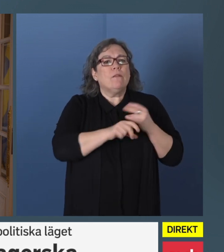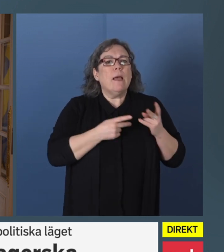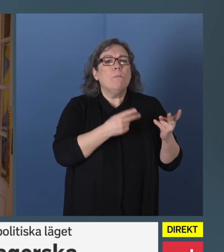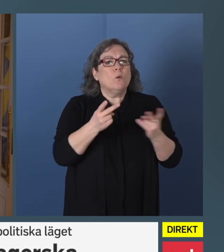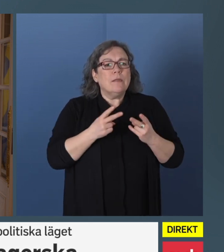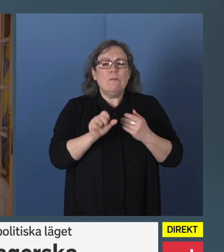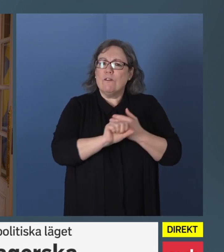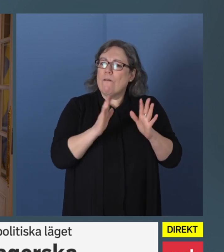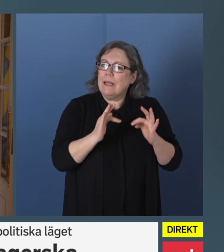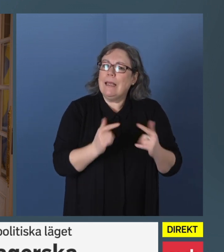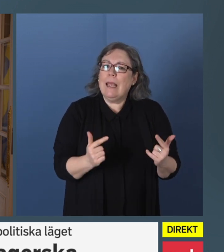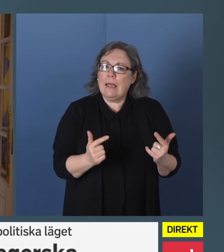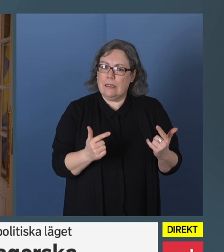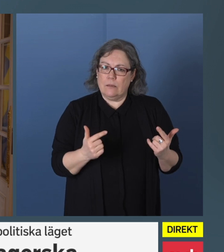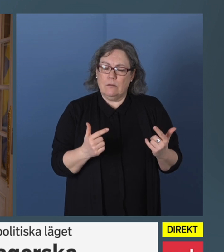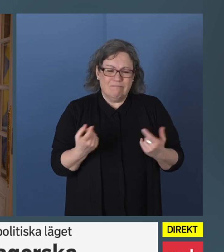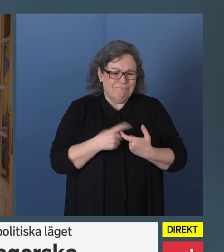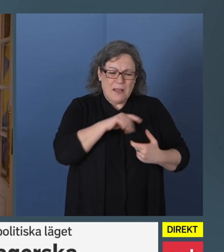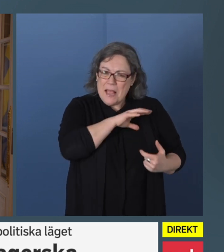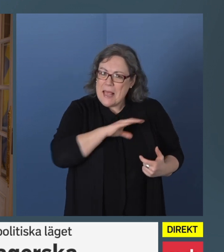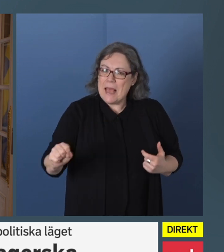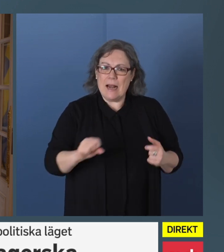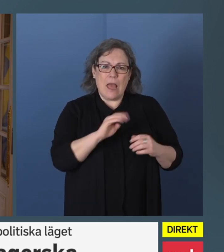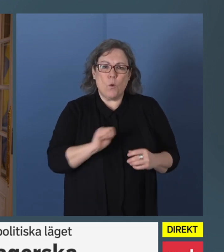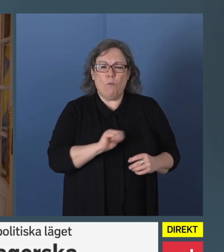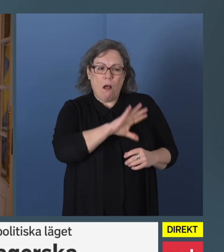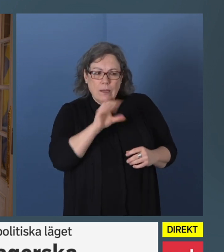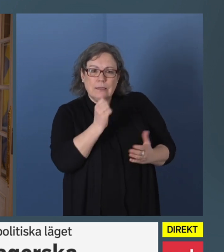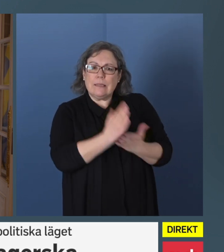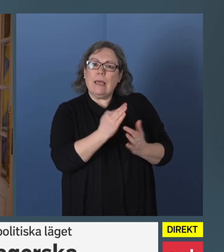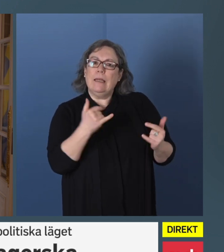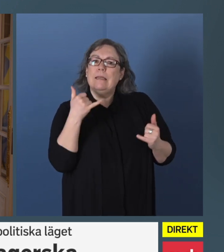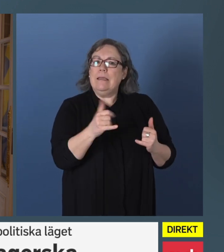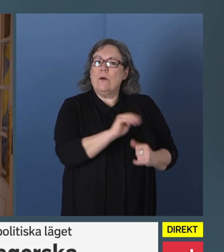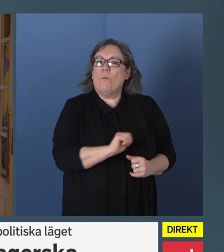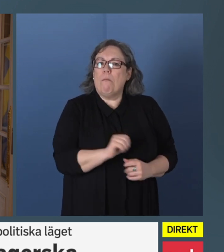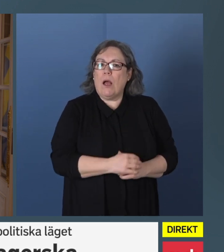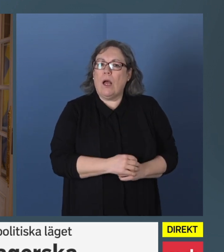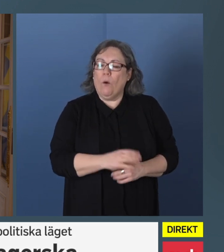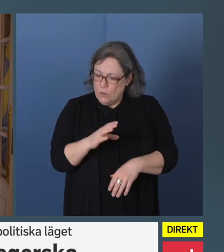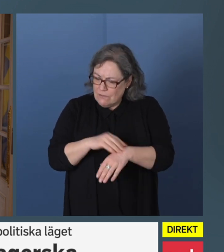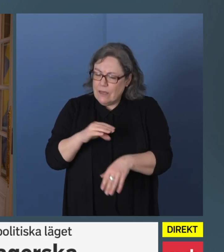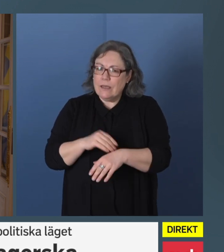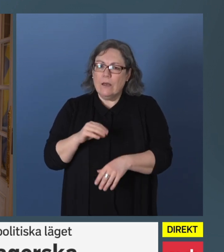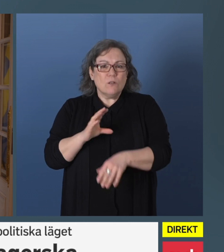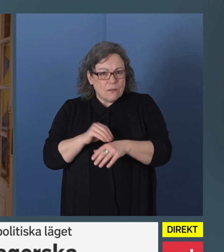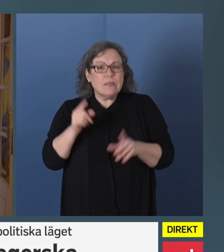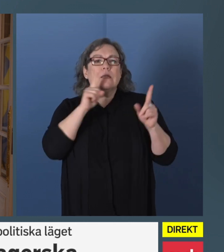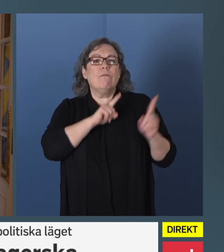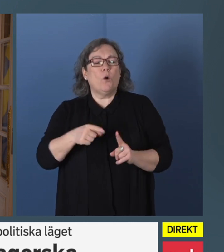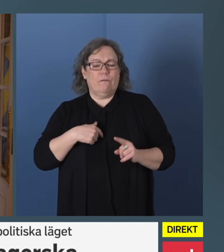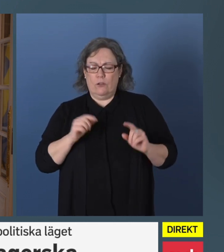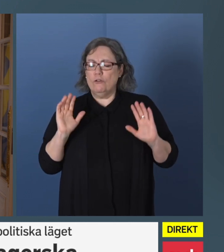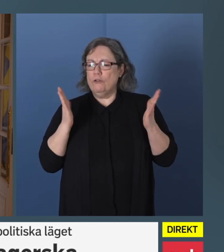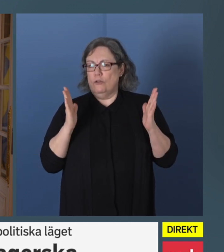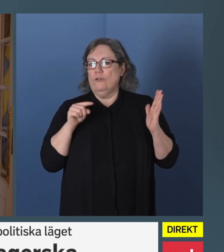frihet. För hela Europas säkerhet. Sverige och svenska folket kommer klara den